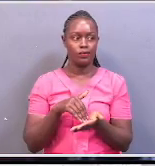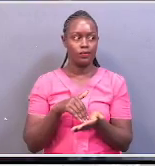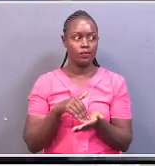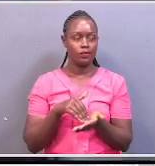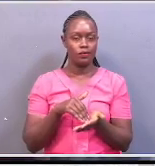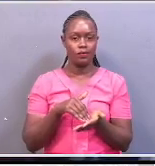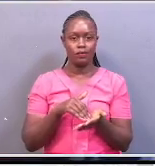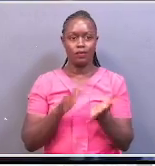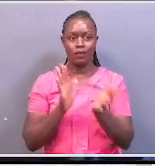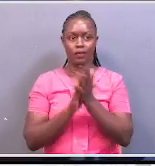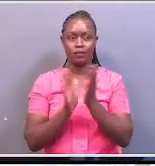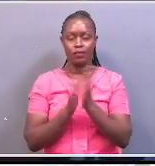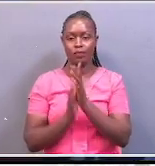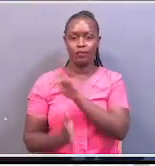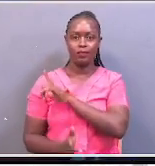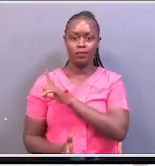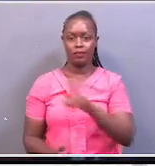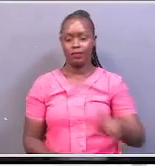Mwathani agocho.